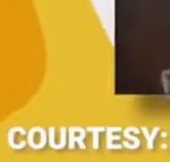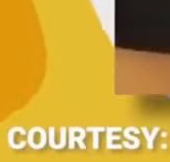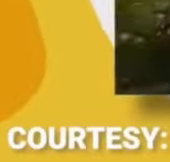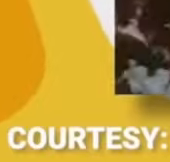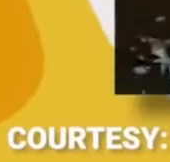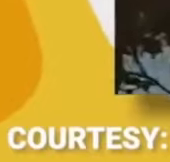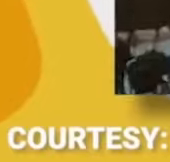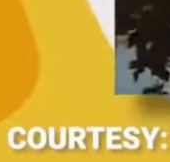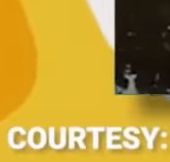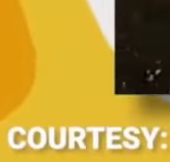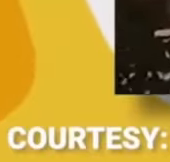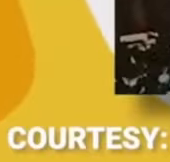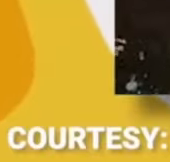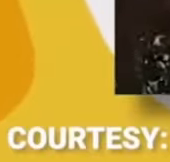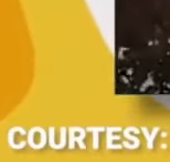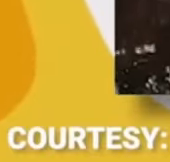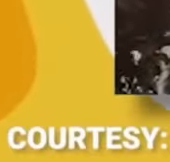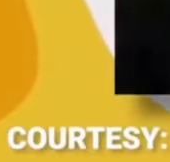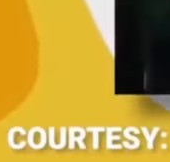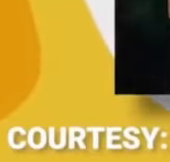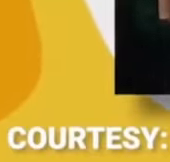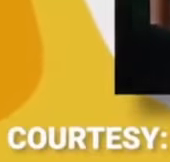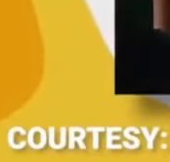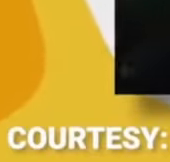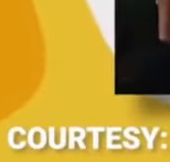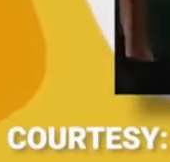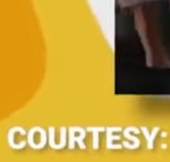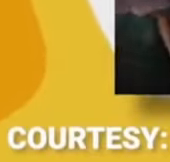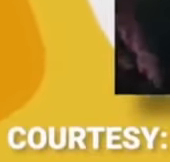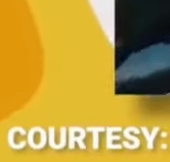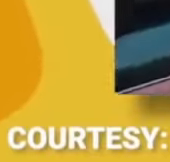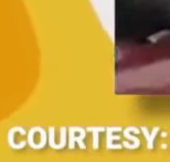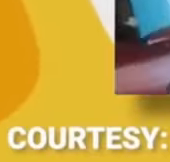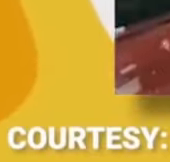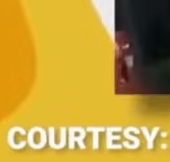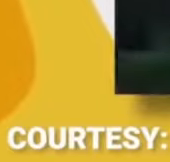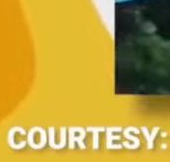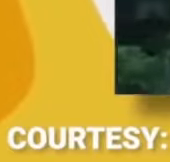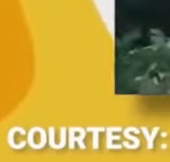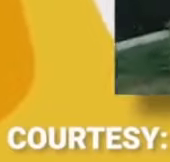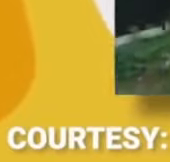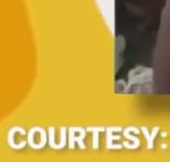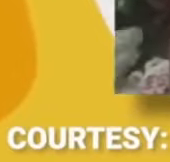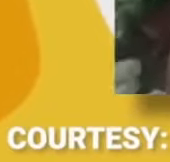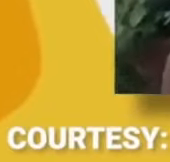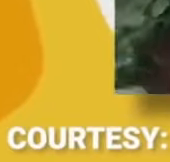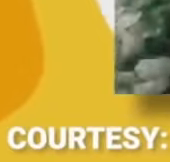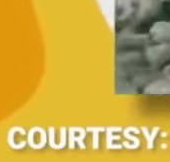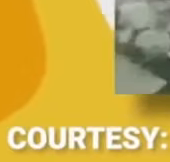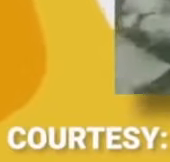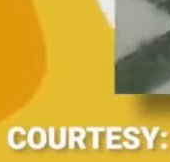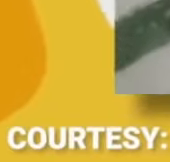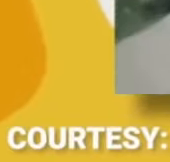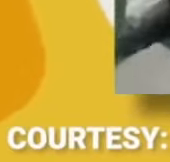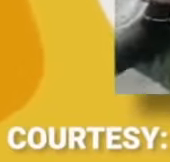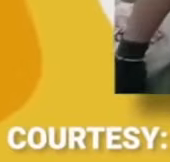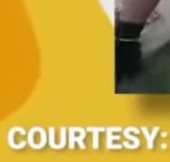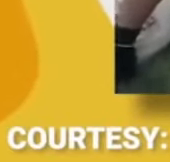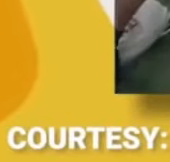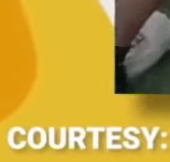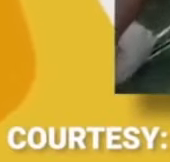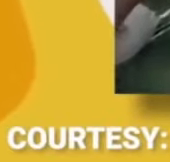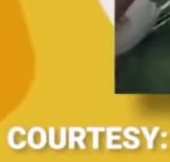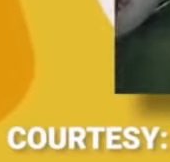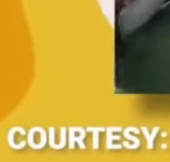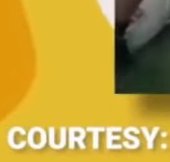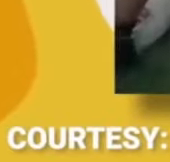nila ako kilala, mag-hi sila. And minsan ipapasa-pasa nilang nila ako dun sa mga ibang bikers. So nabubuo yung community ng not